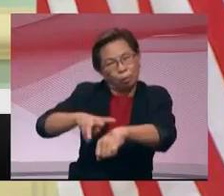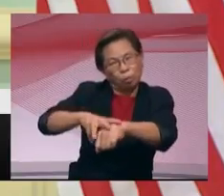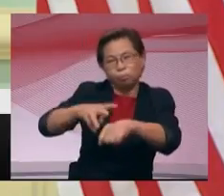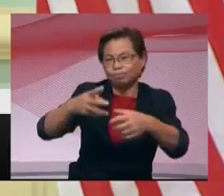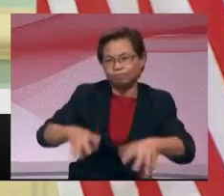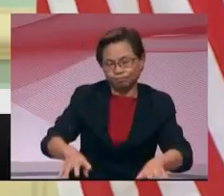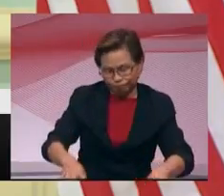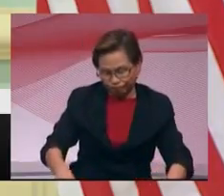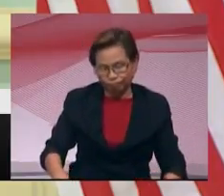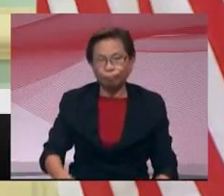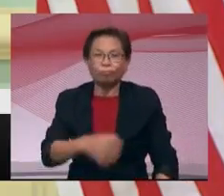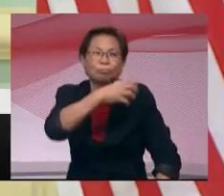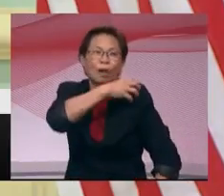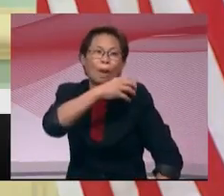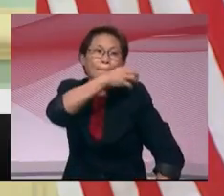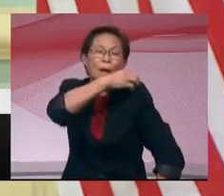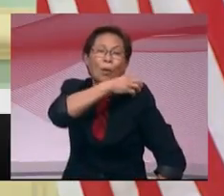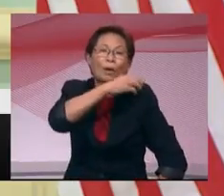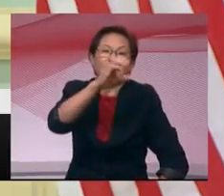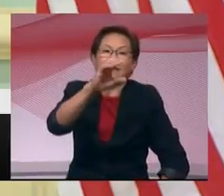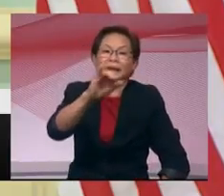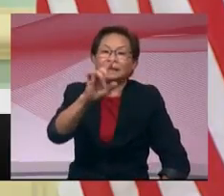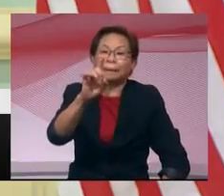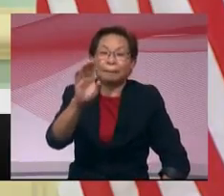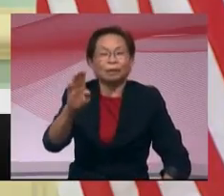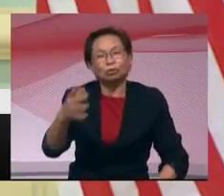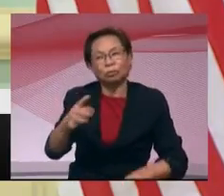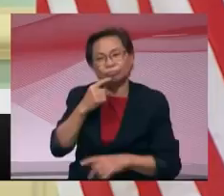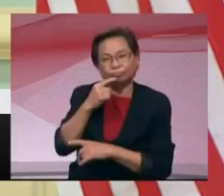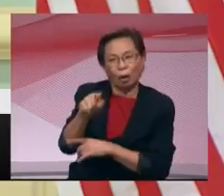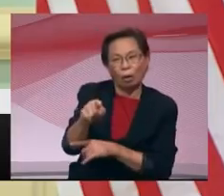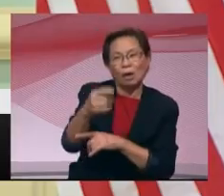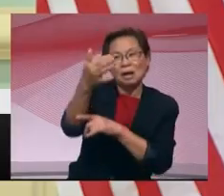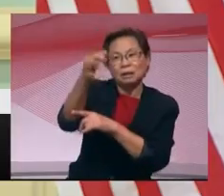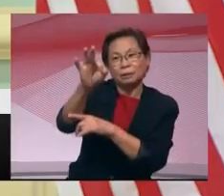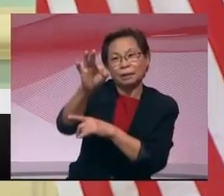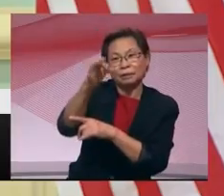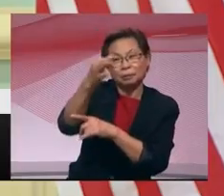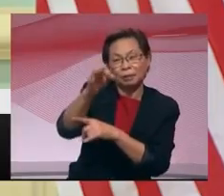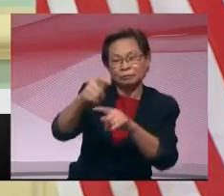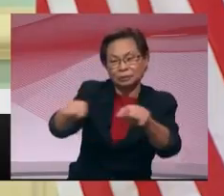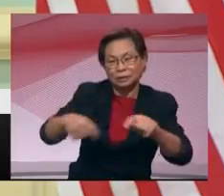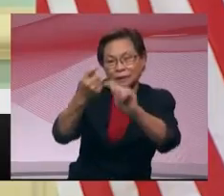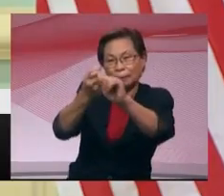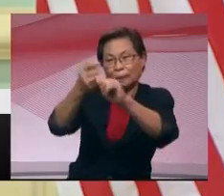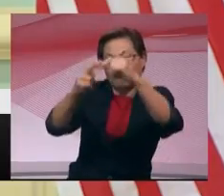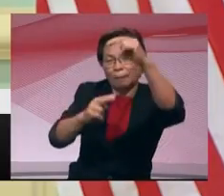amaran. Penguatkuasa CIDB juga telah mengarahkan 19 tapak binaan